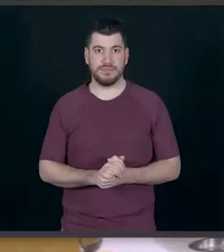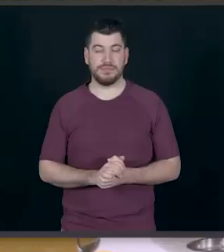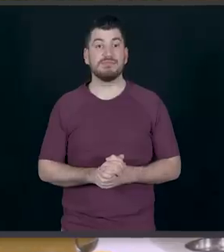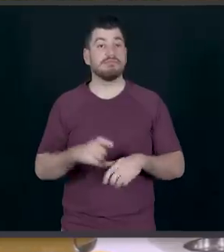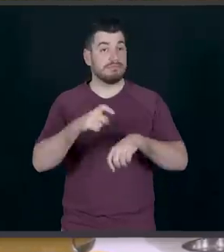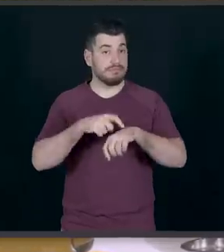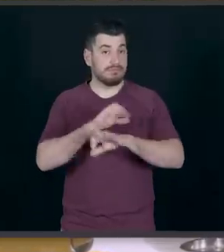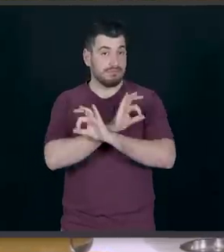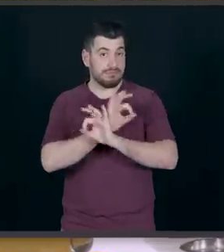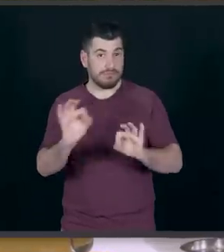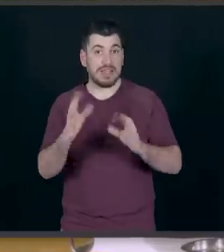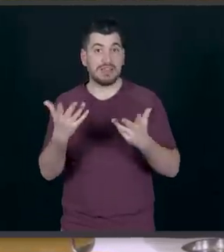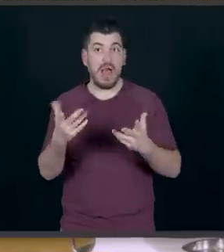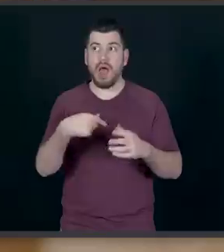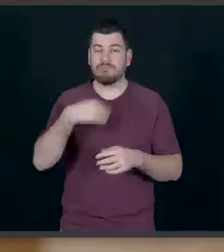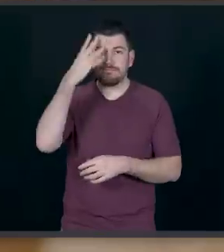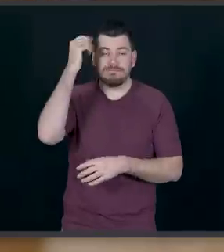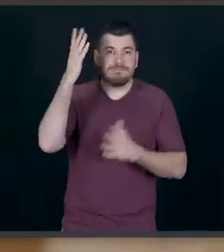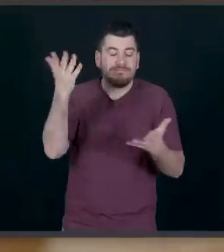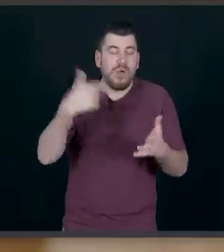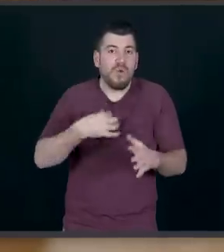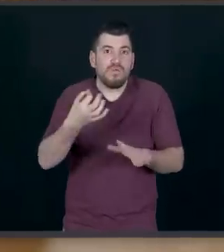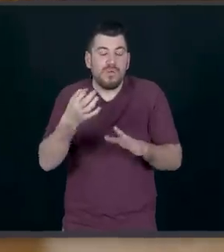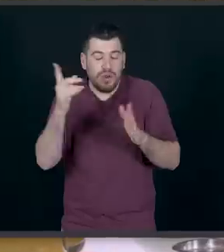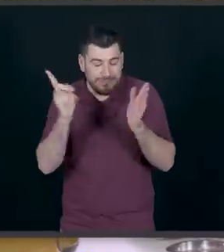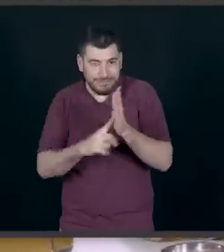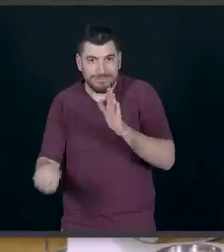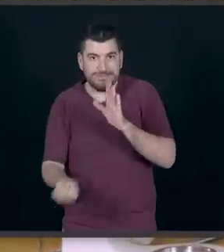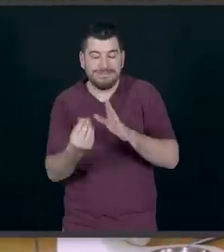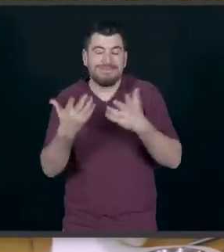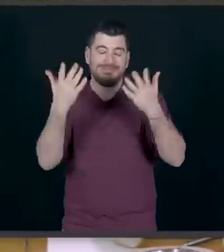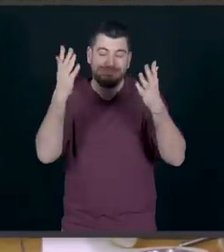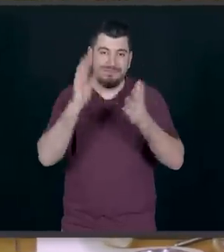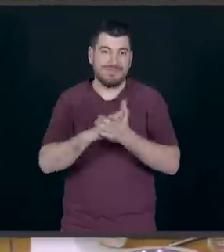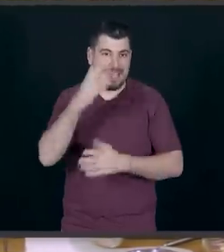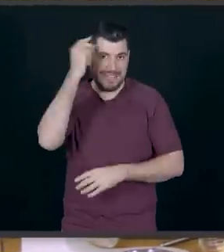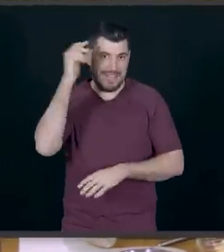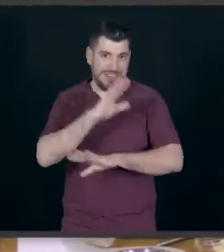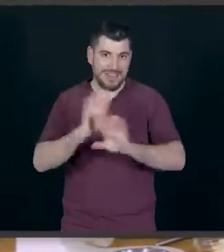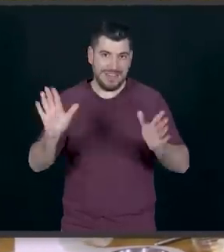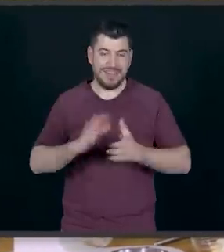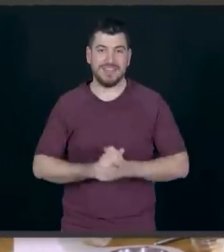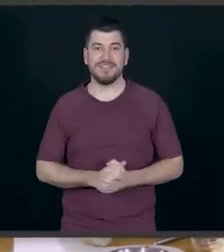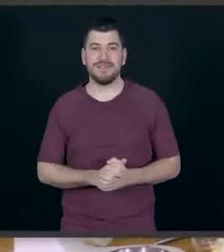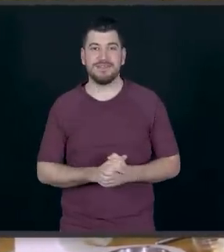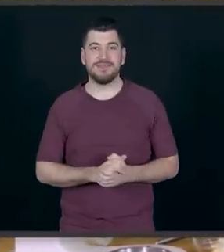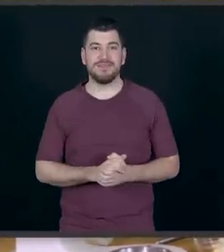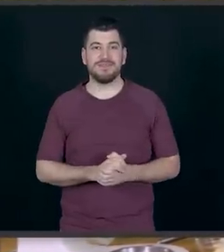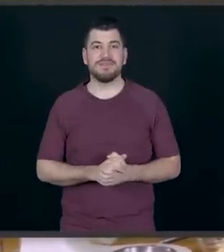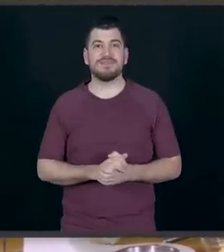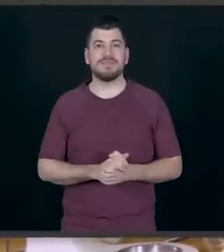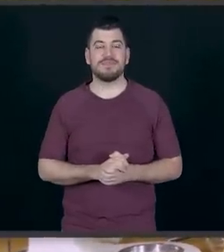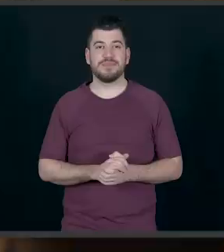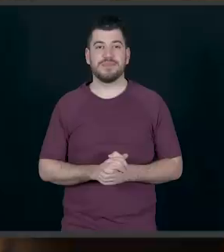Και τώρα ήρθε η ώρα να το ψήσουμε. Α, ξέχασα, το φλουρί. Πρέπει να βάλουμε και φλουρί βέβαια μέσα στη βασιλόπιτα. Καθίστε να το βάλω εδώ